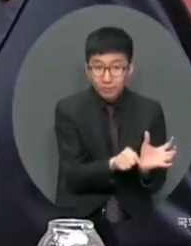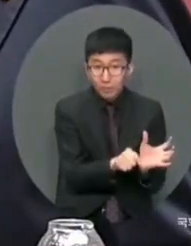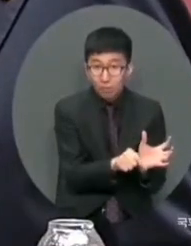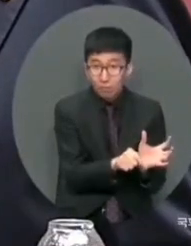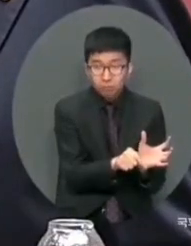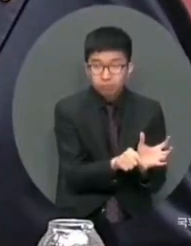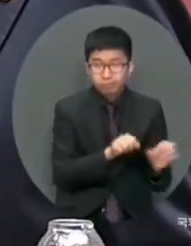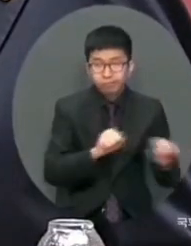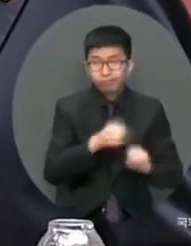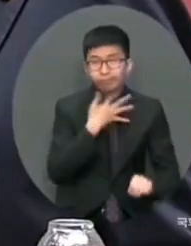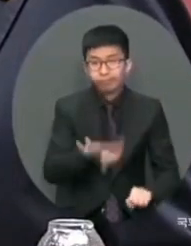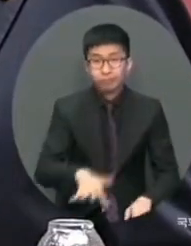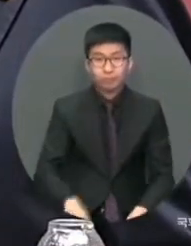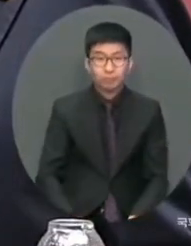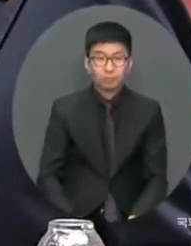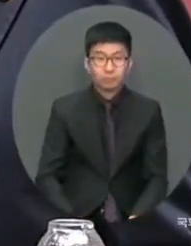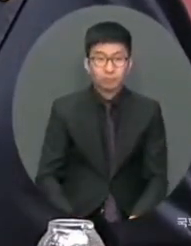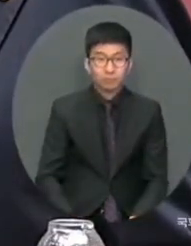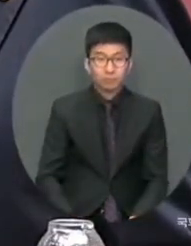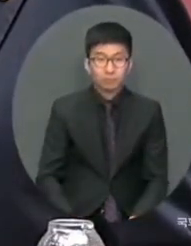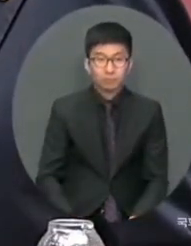작동했다고 생각하지 않습니다.